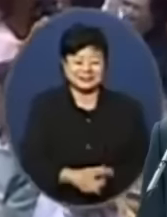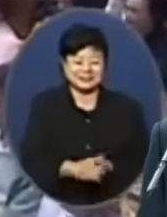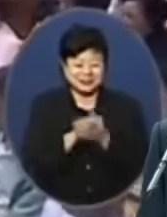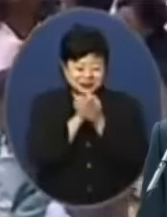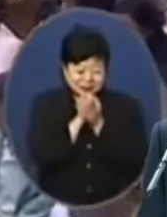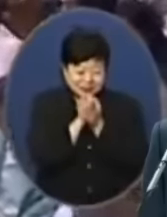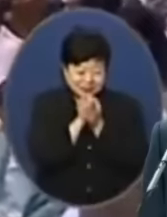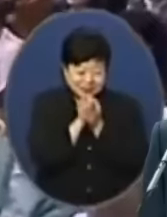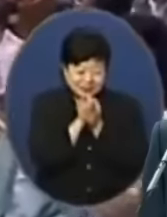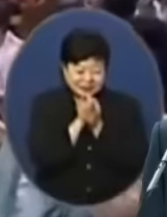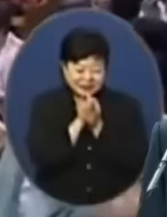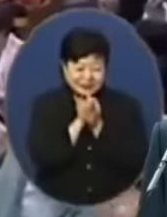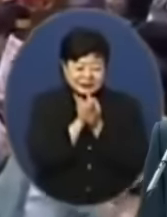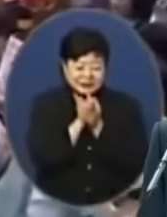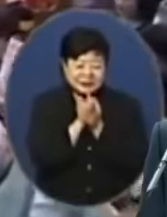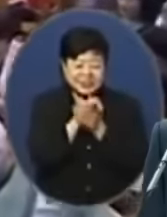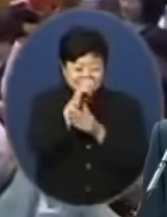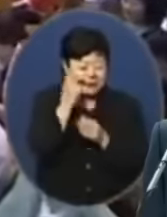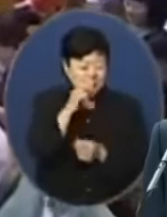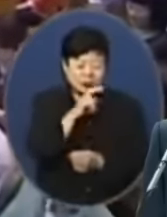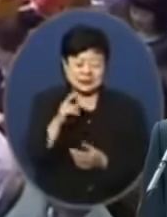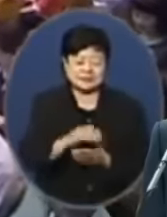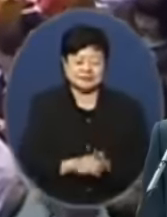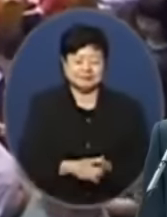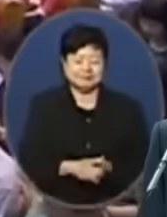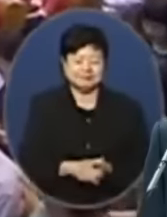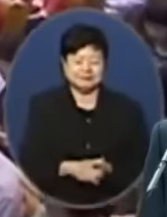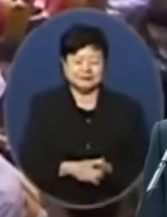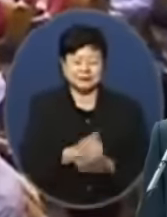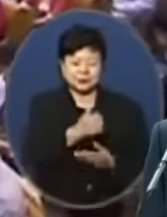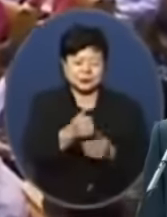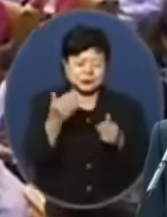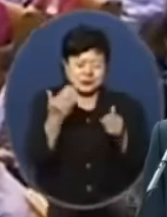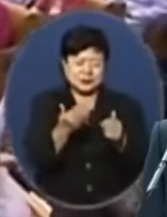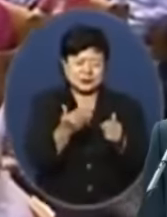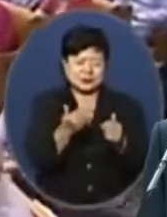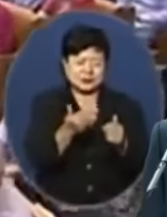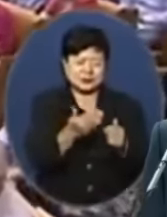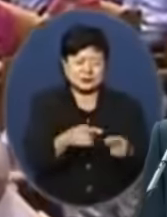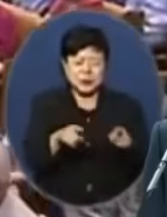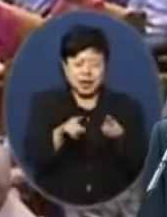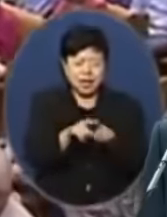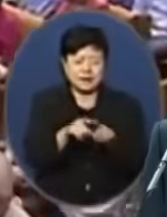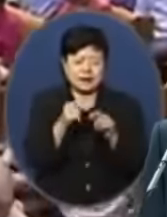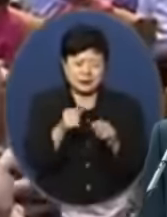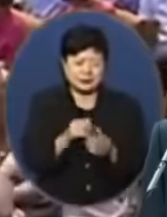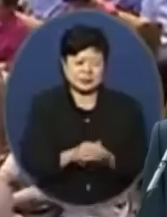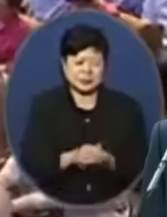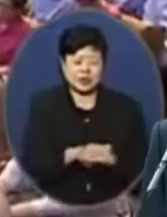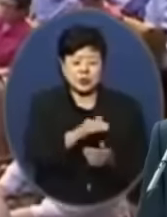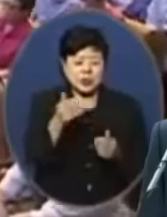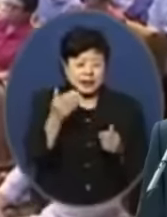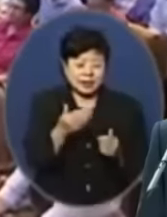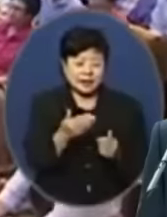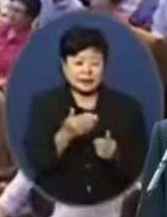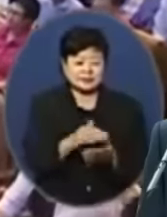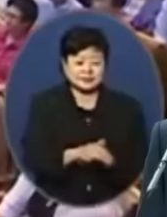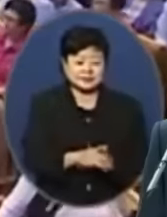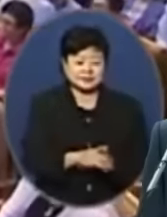기도드리겠습니다. 하나님 아버지, 주님께서 우리와 같이 계시는데 우리에게